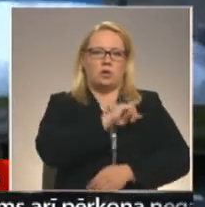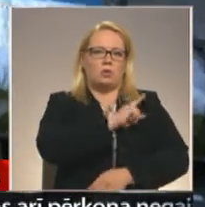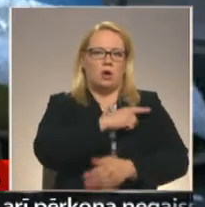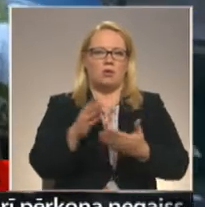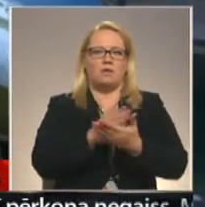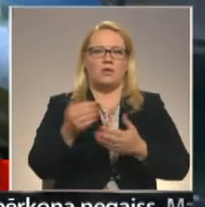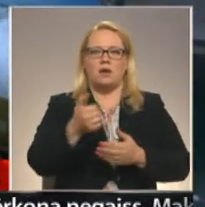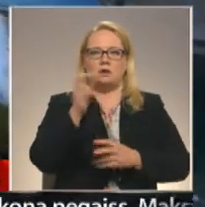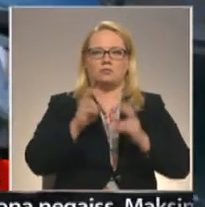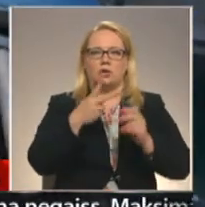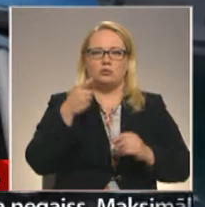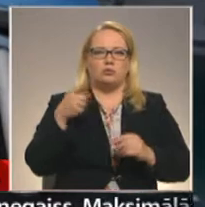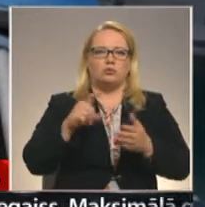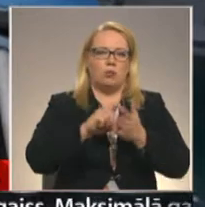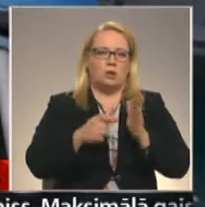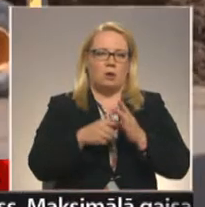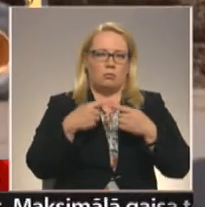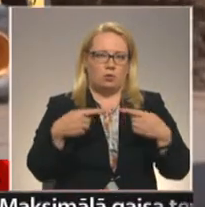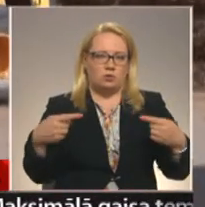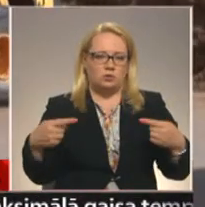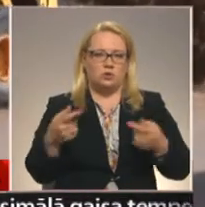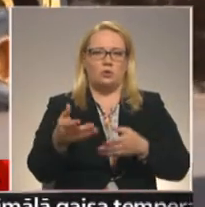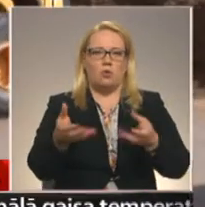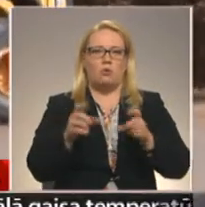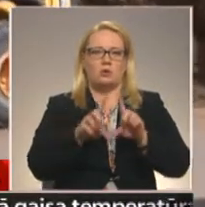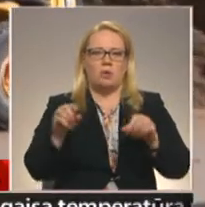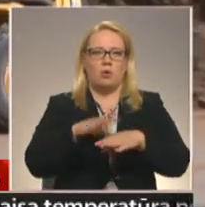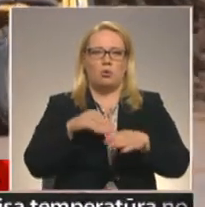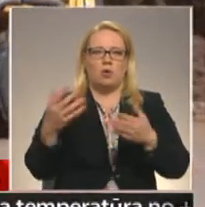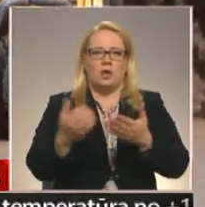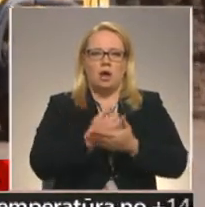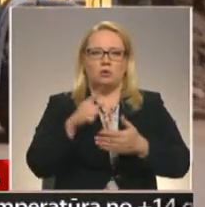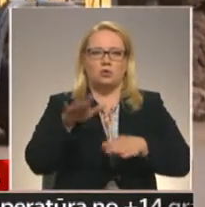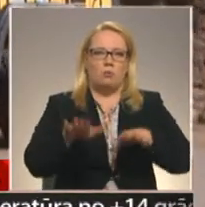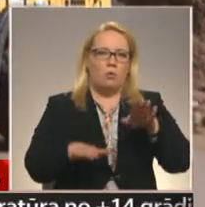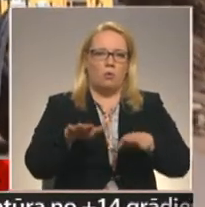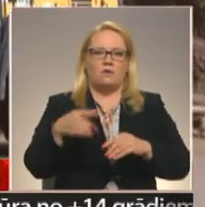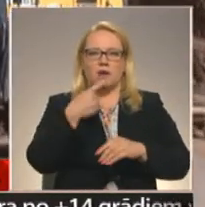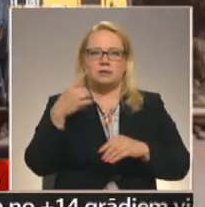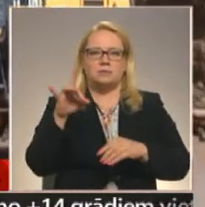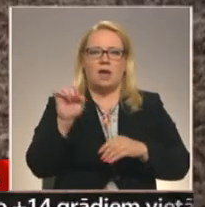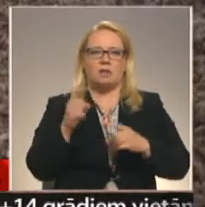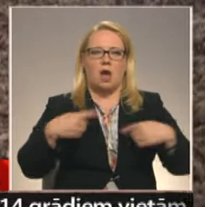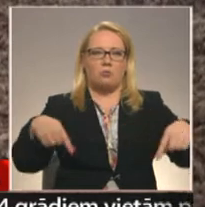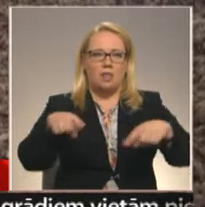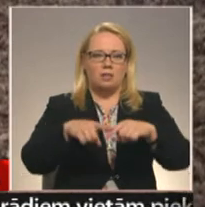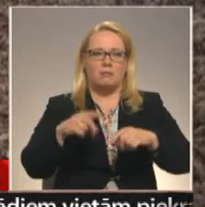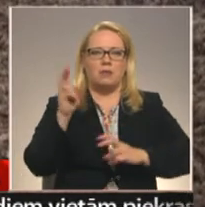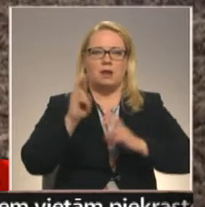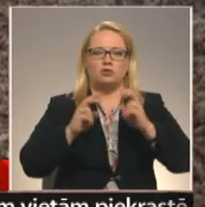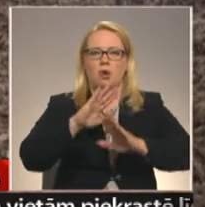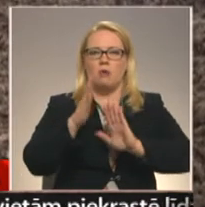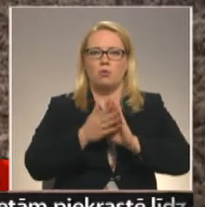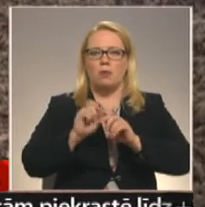gadā saražoti 200 tūkstošu kubikmetri produkcijas. Uzņēmums kūdru iegūs no Lutināna purva aptuveni 100 hektāru platībā, taču, lai ražošanas